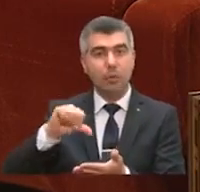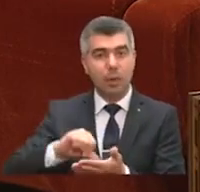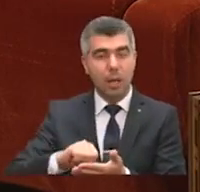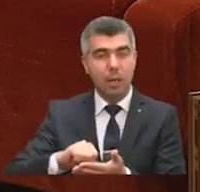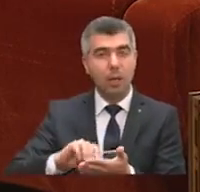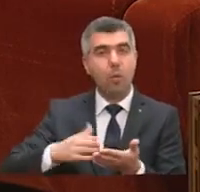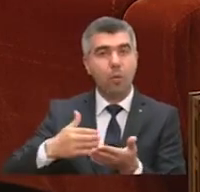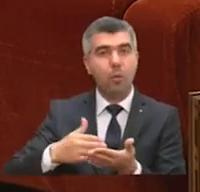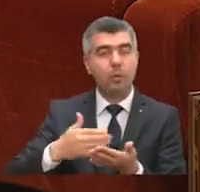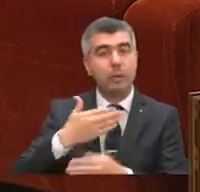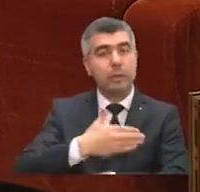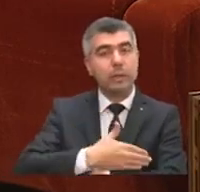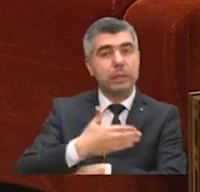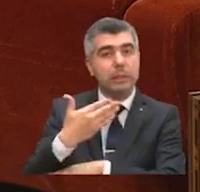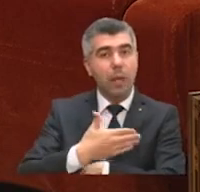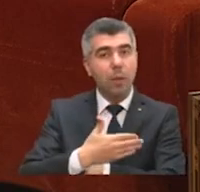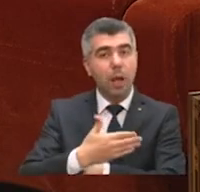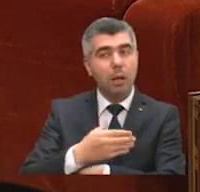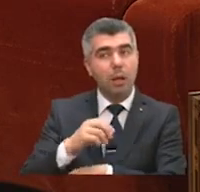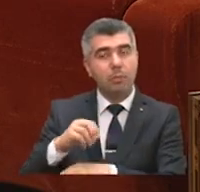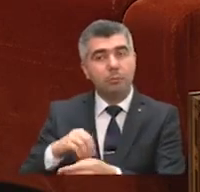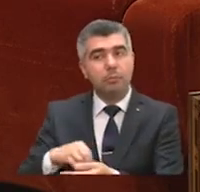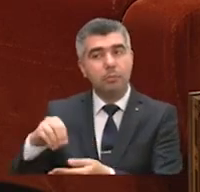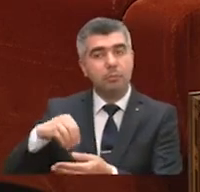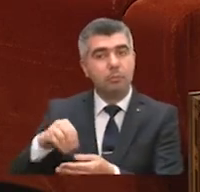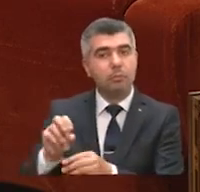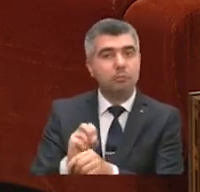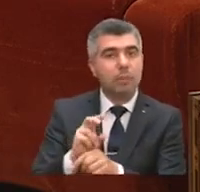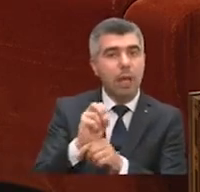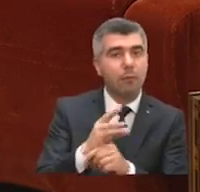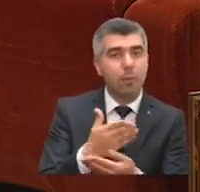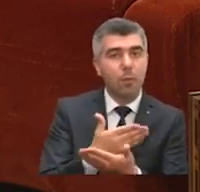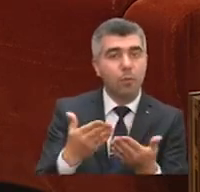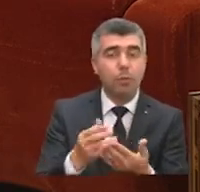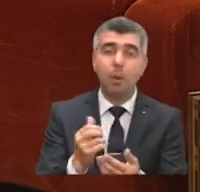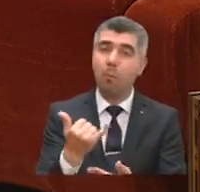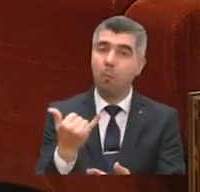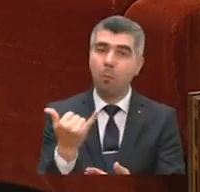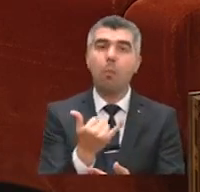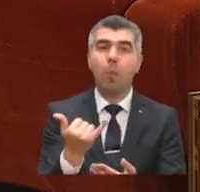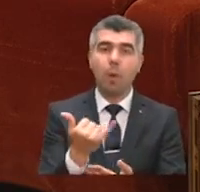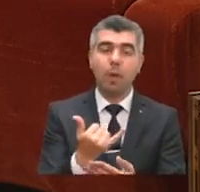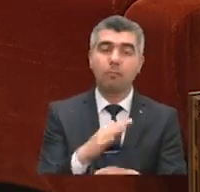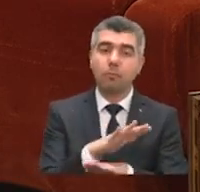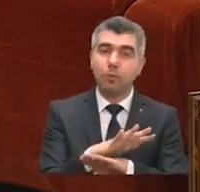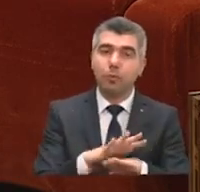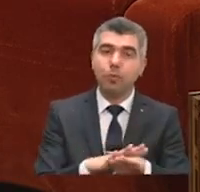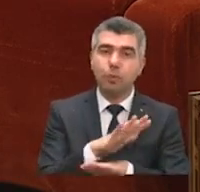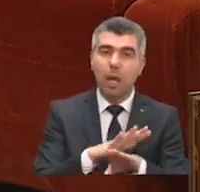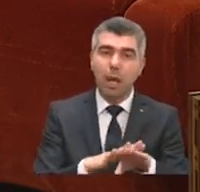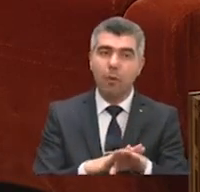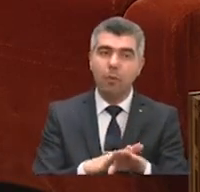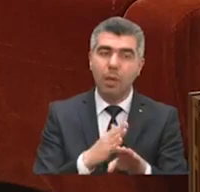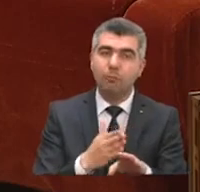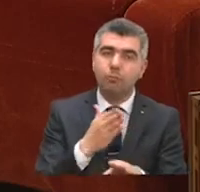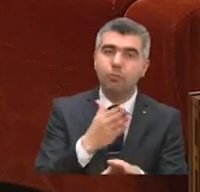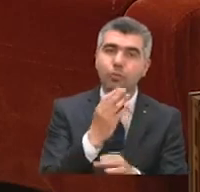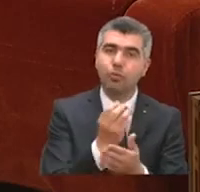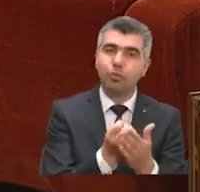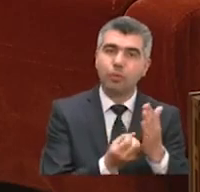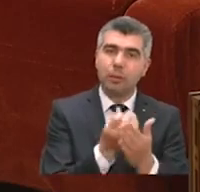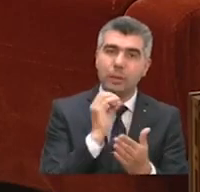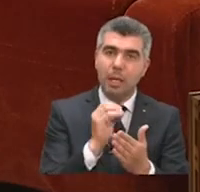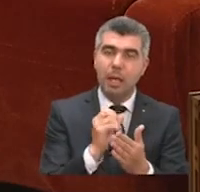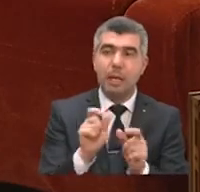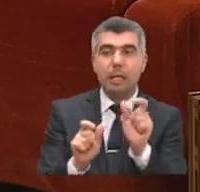في الجمارك شيء مهم جدا، ولا تمركز والجهوية المتقدمة كتطلب منا بأن الناس خاصها